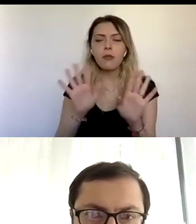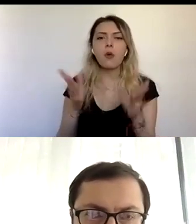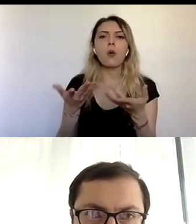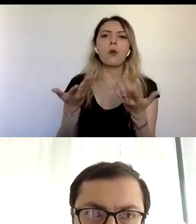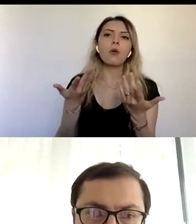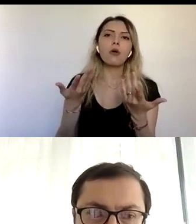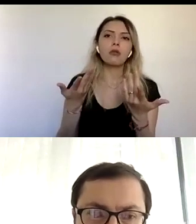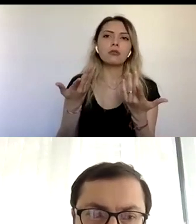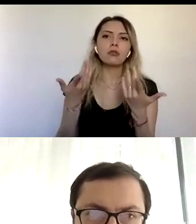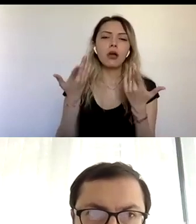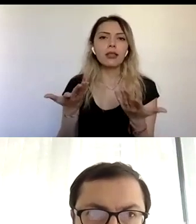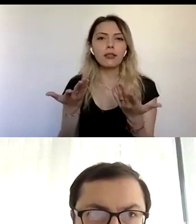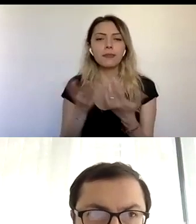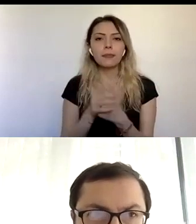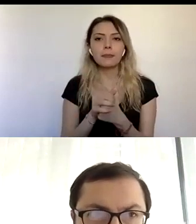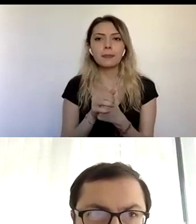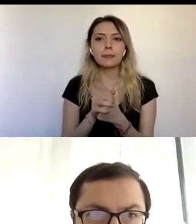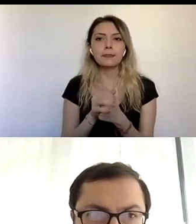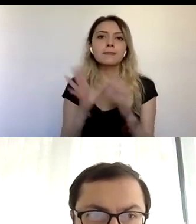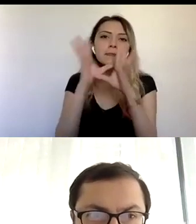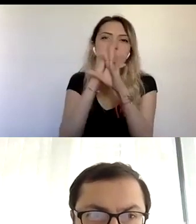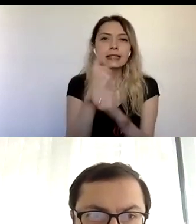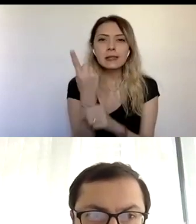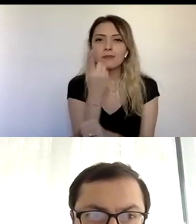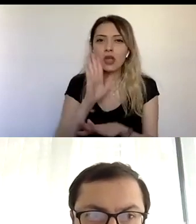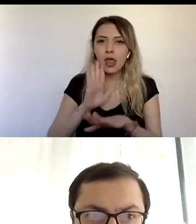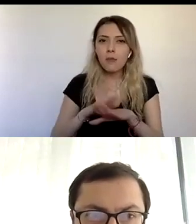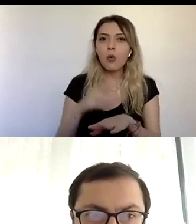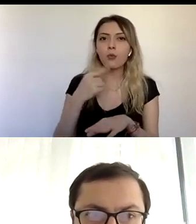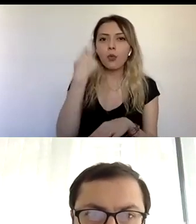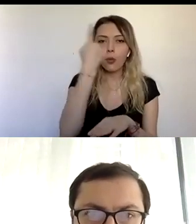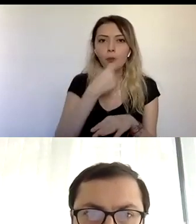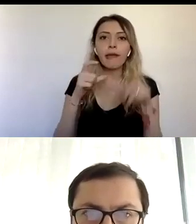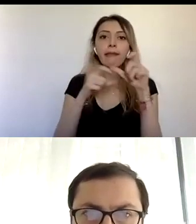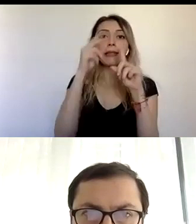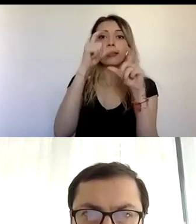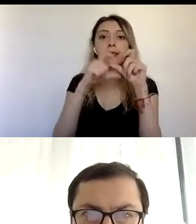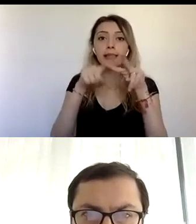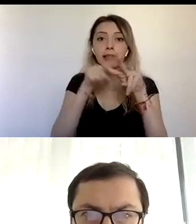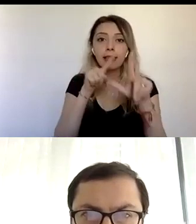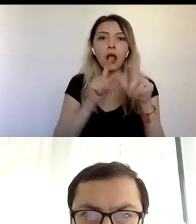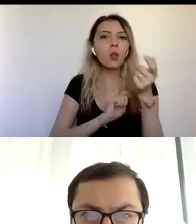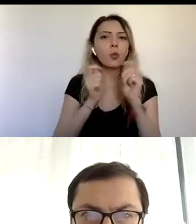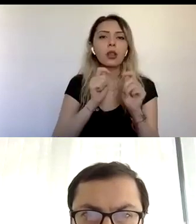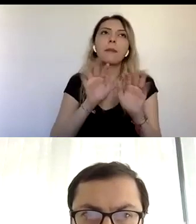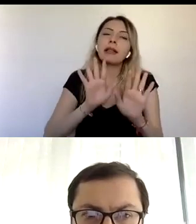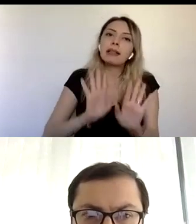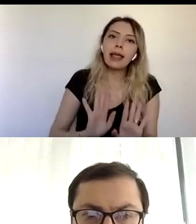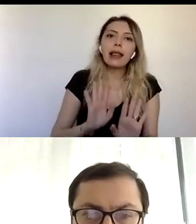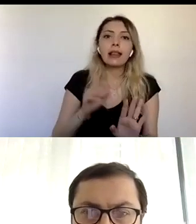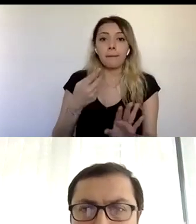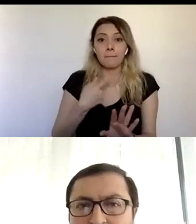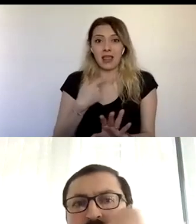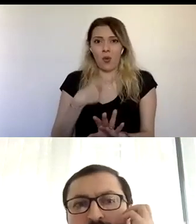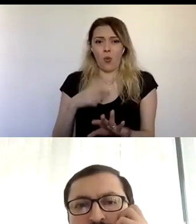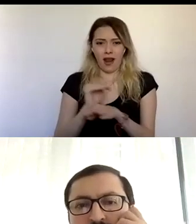Bahsettiğimiz mevzu aslında gizli bir iş yapıyoruz. O yüzden bu uygulamaları kullanmalıyız değil. Mahremiyetimize önem